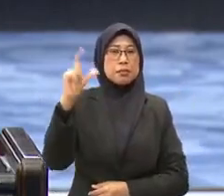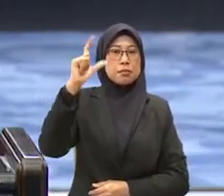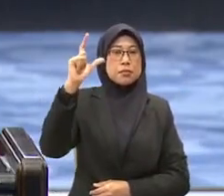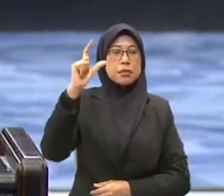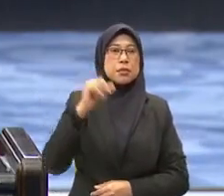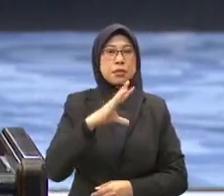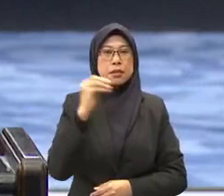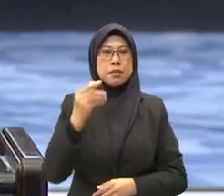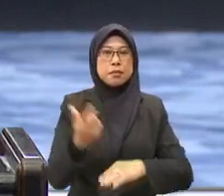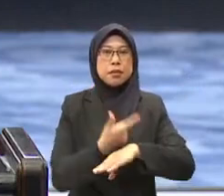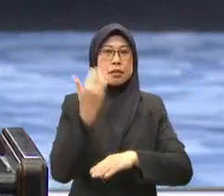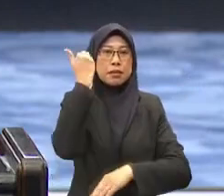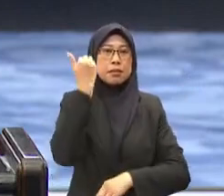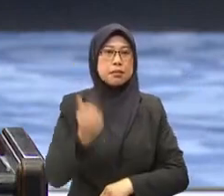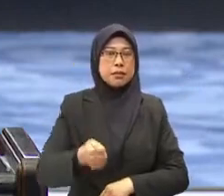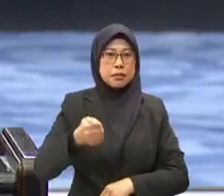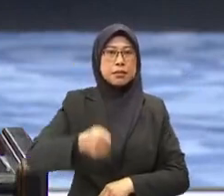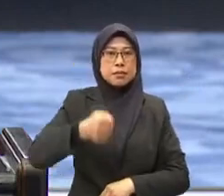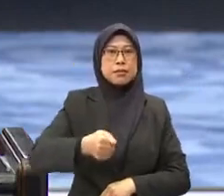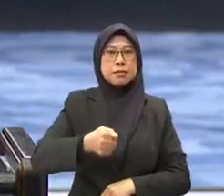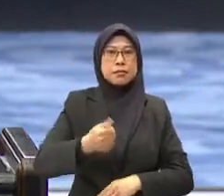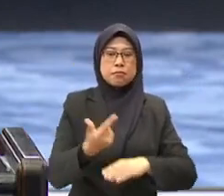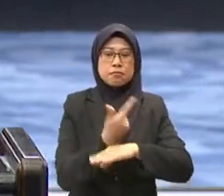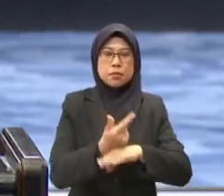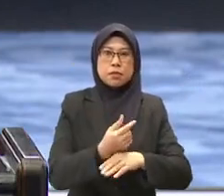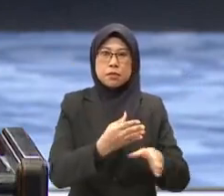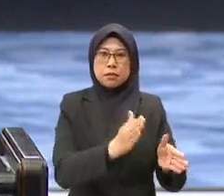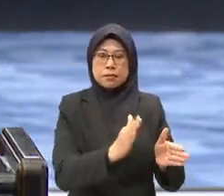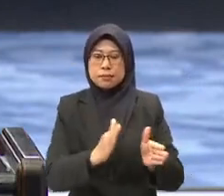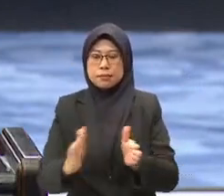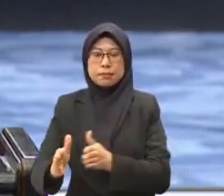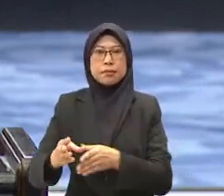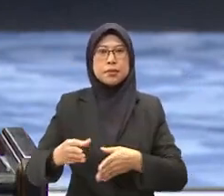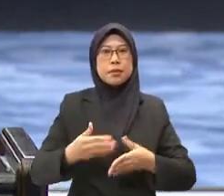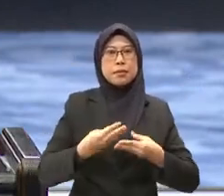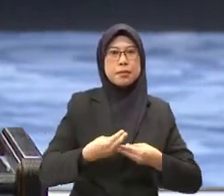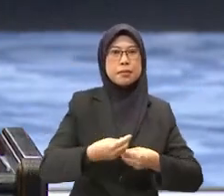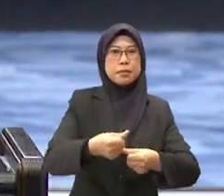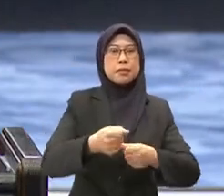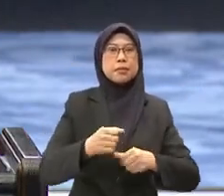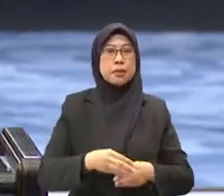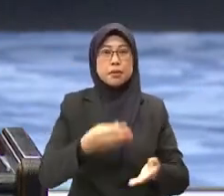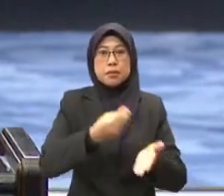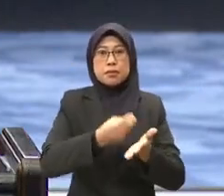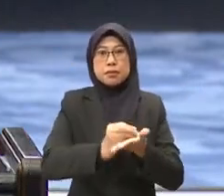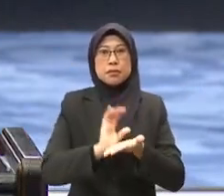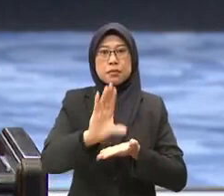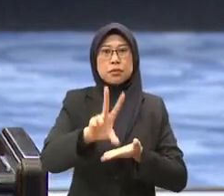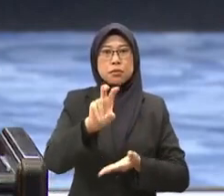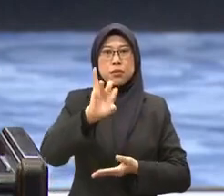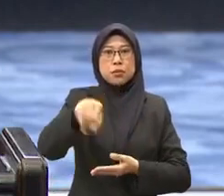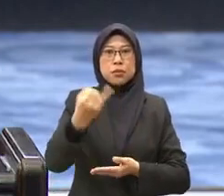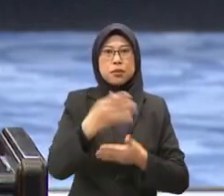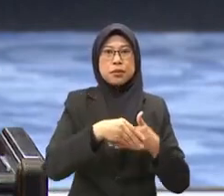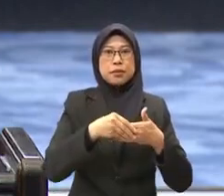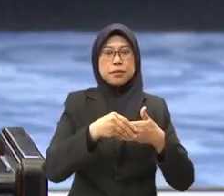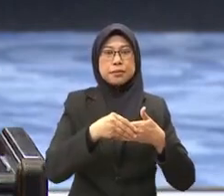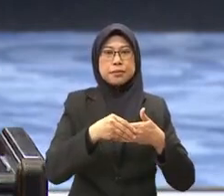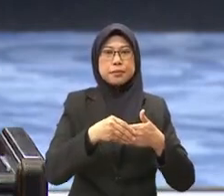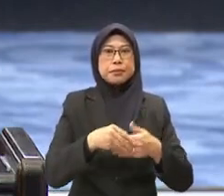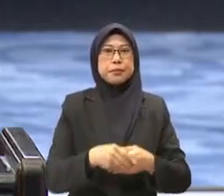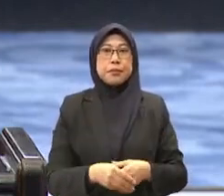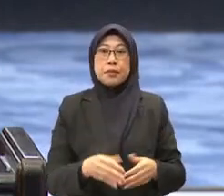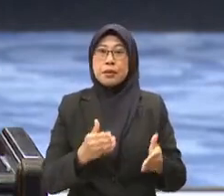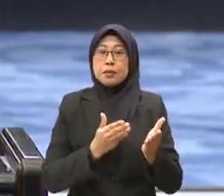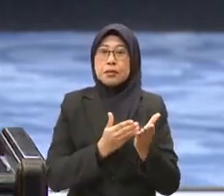melatih hakim-hakim mahkamah secara lebih terancang dan berkesan dengan implikasi kewangan sebanyak 20 juta bagi